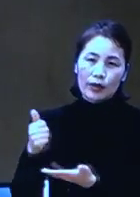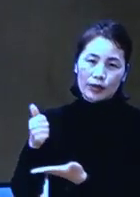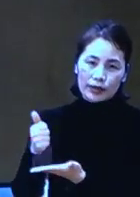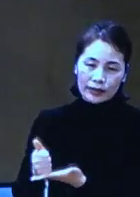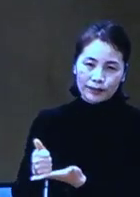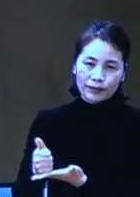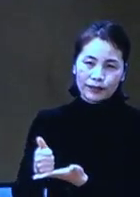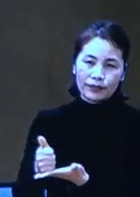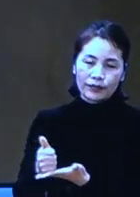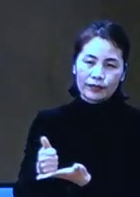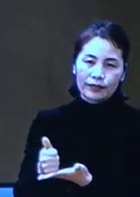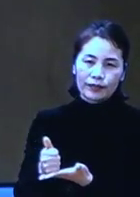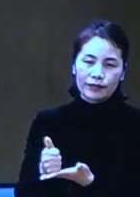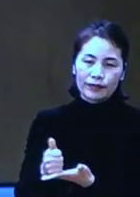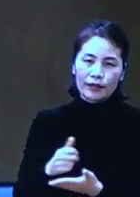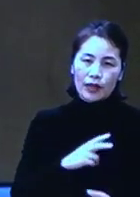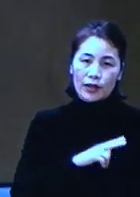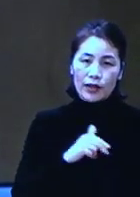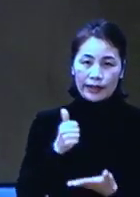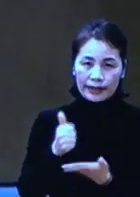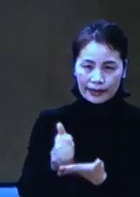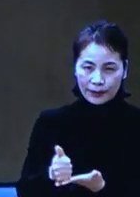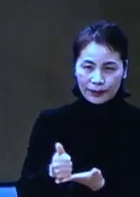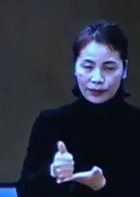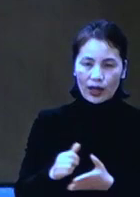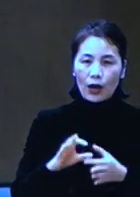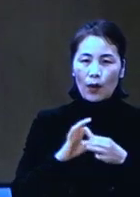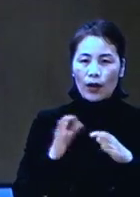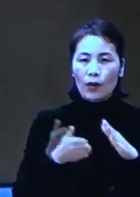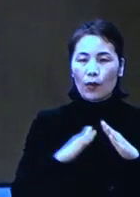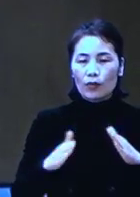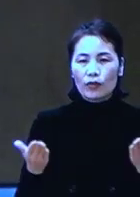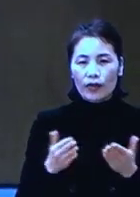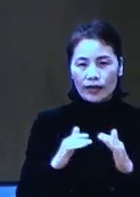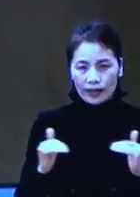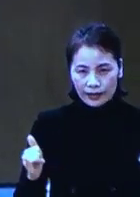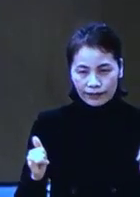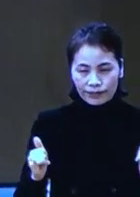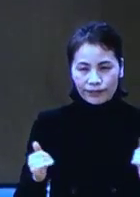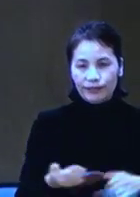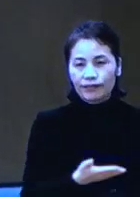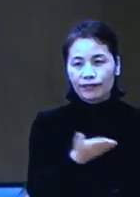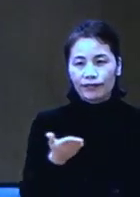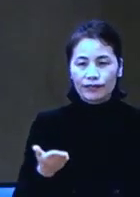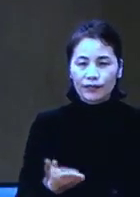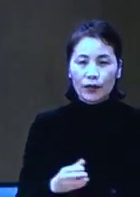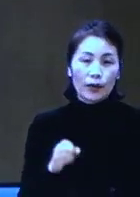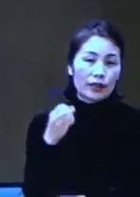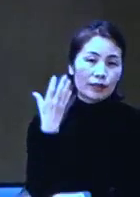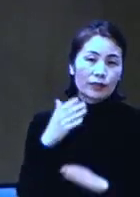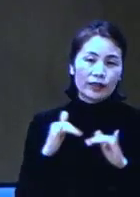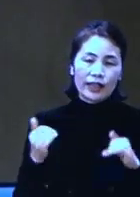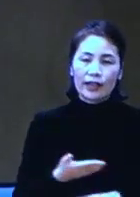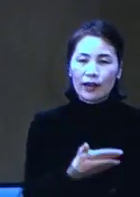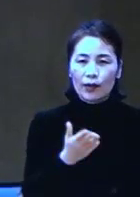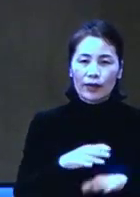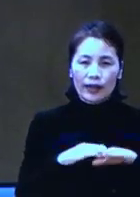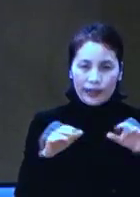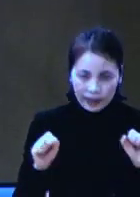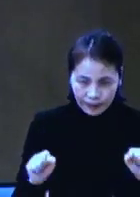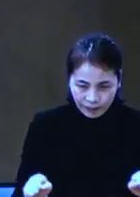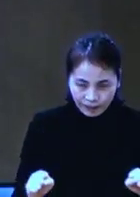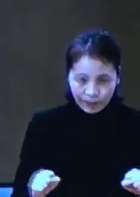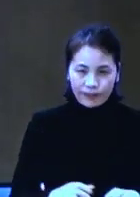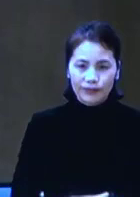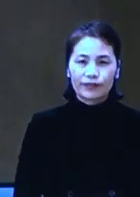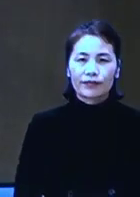지사와 인태희 교육감을 비롯한 한계 공무원 여러분, 언론인 여러분, 안녕하십니까. 경기도의회